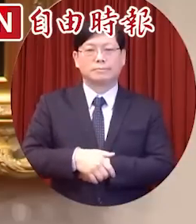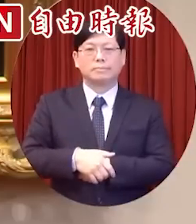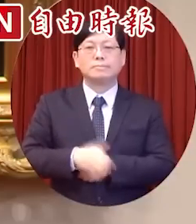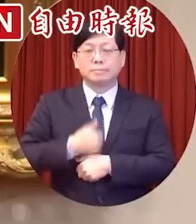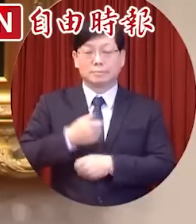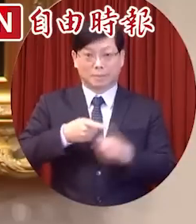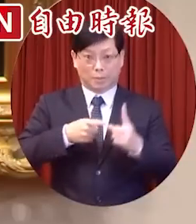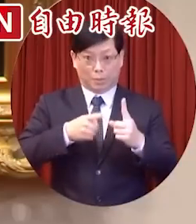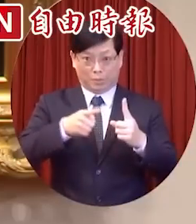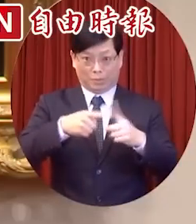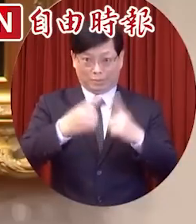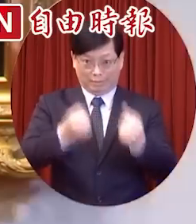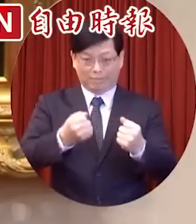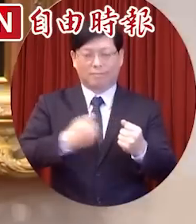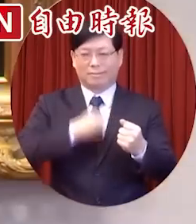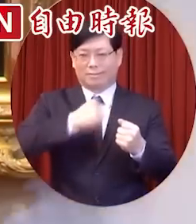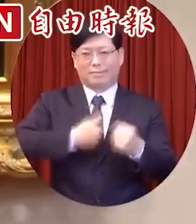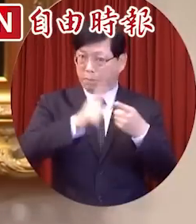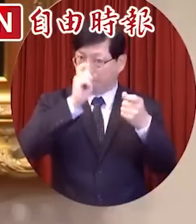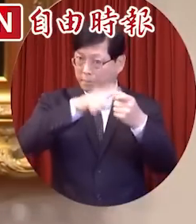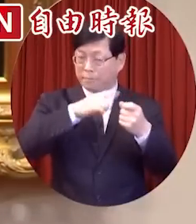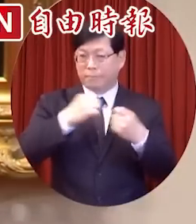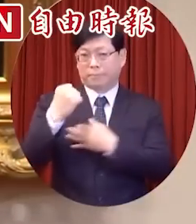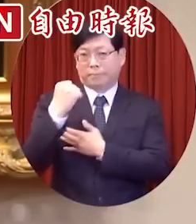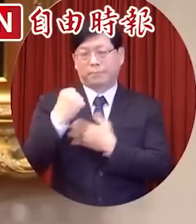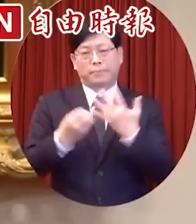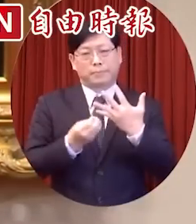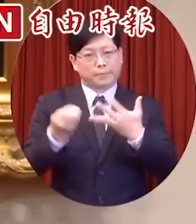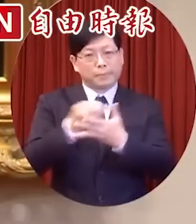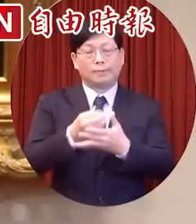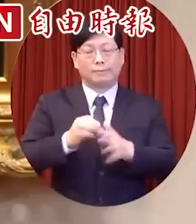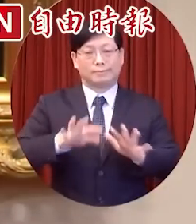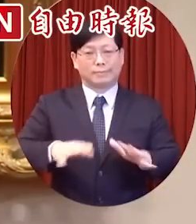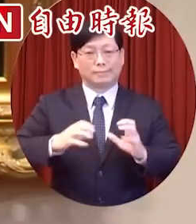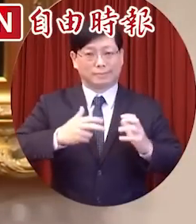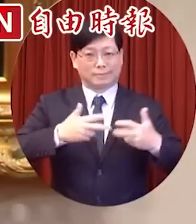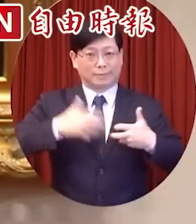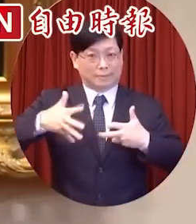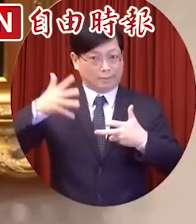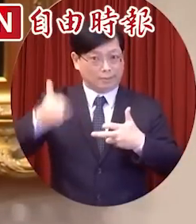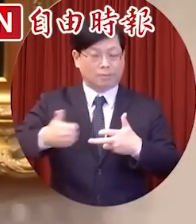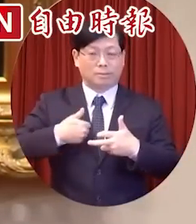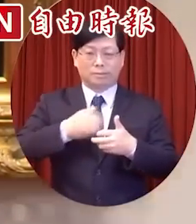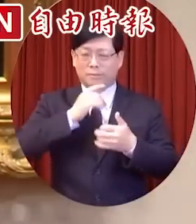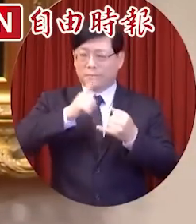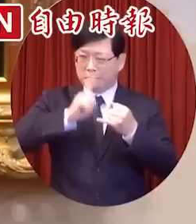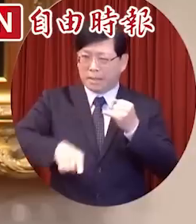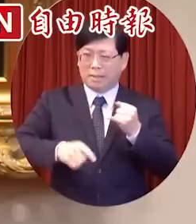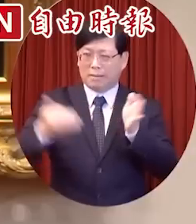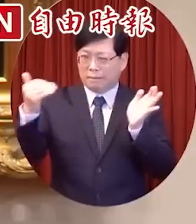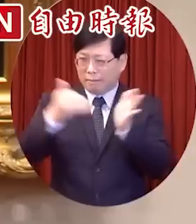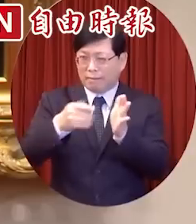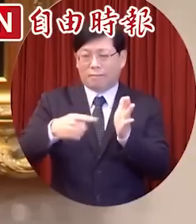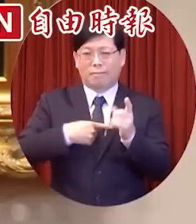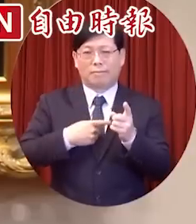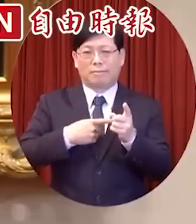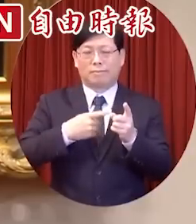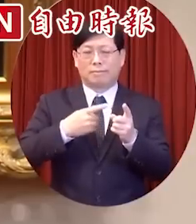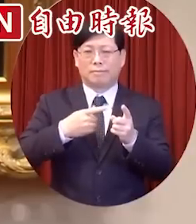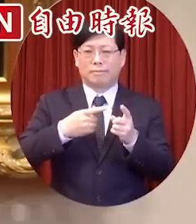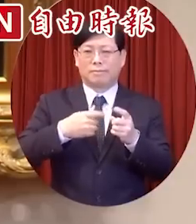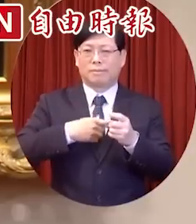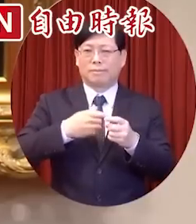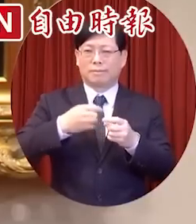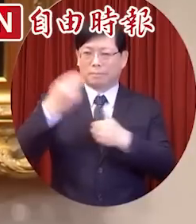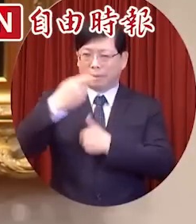有你，台湾真好。如今在蔡总统任期的最后一里路，需要我来共同承担的